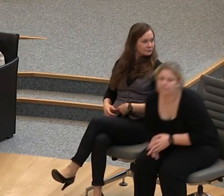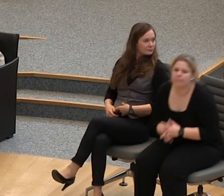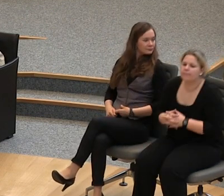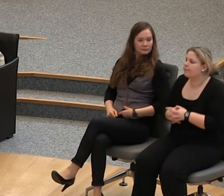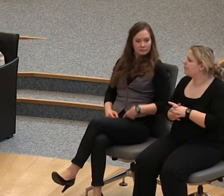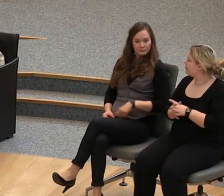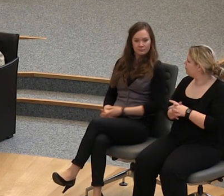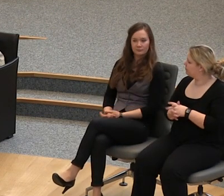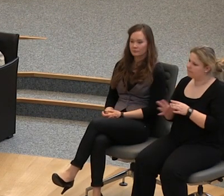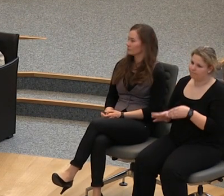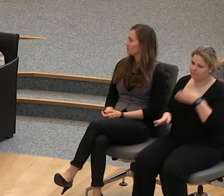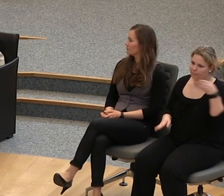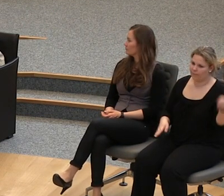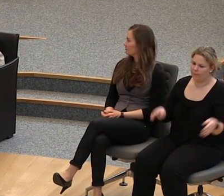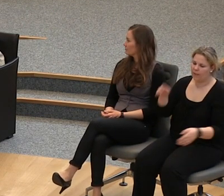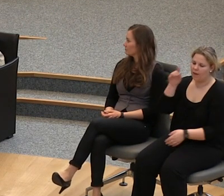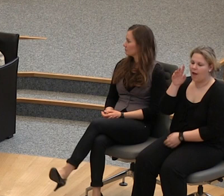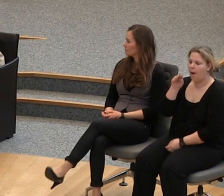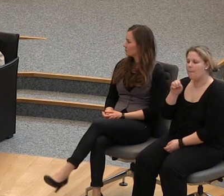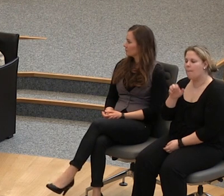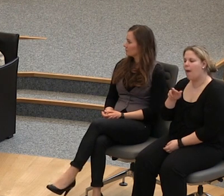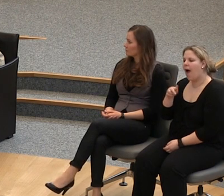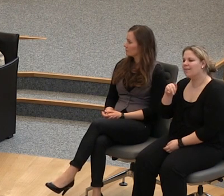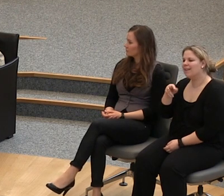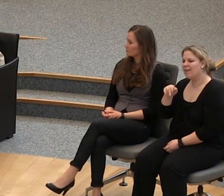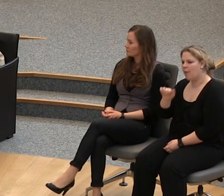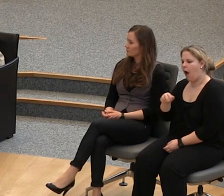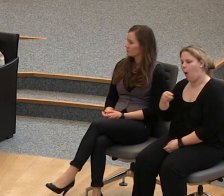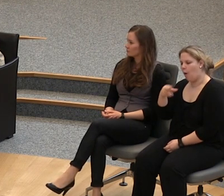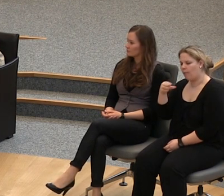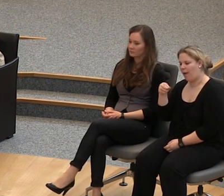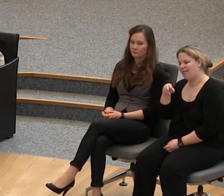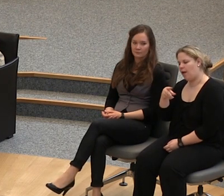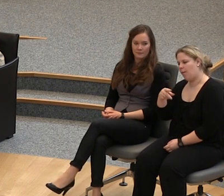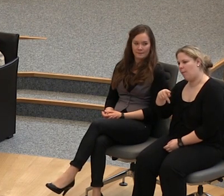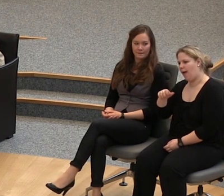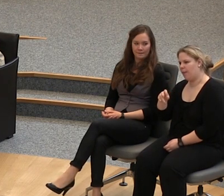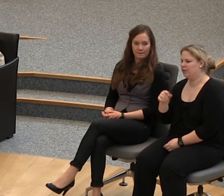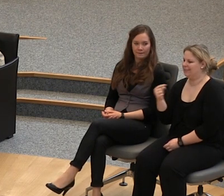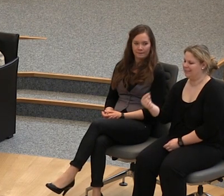Ganz außen Martina Hoffnam-Badasch, sicherlich auch vielen bekannt als